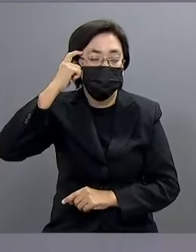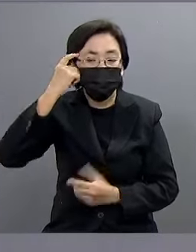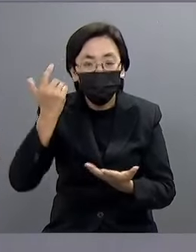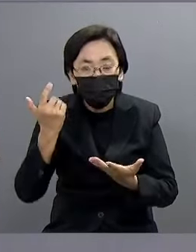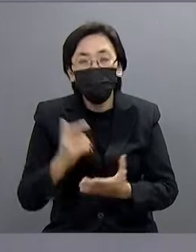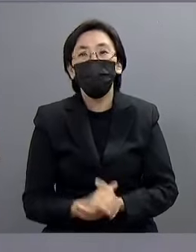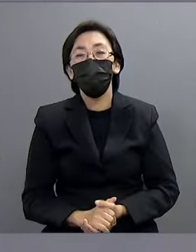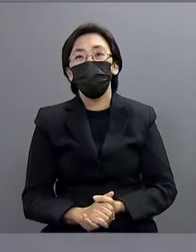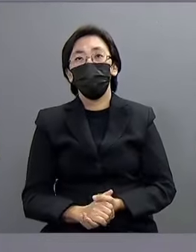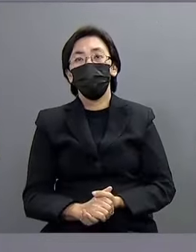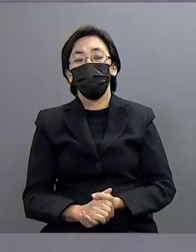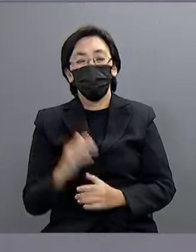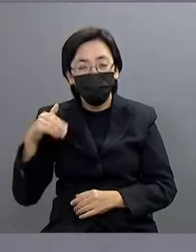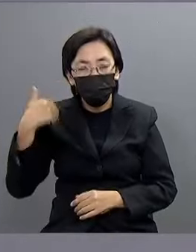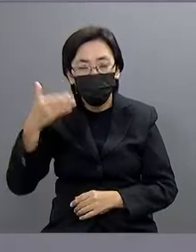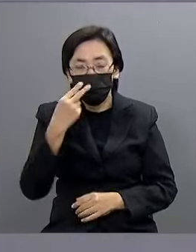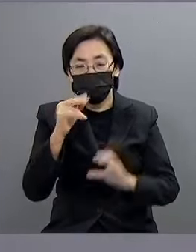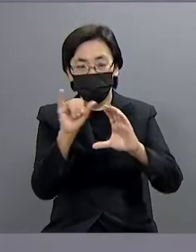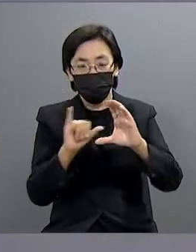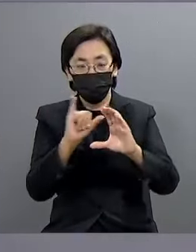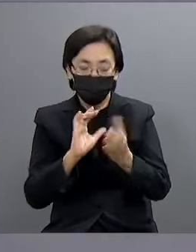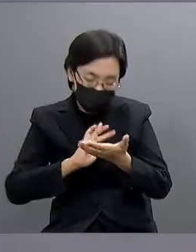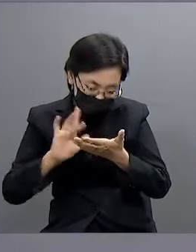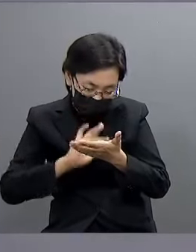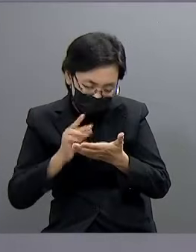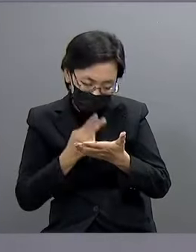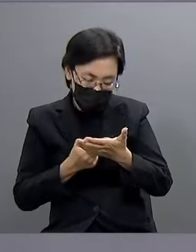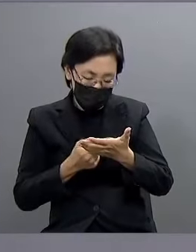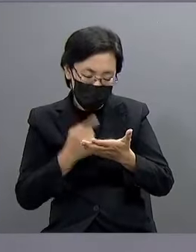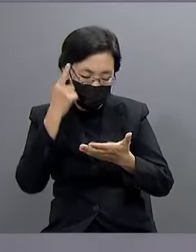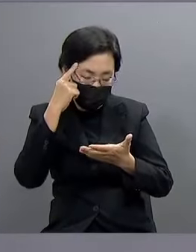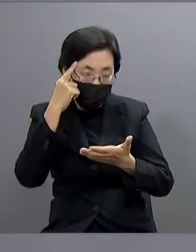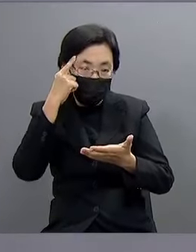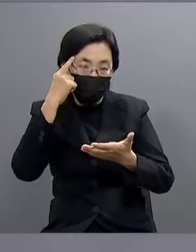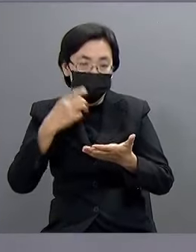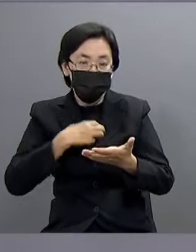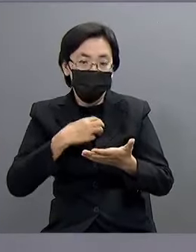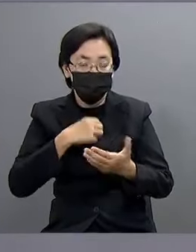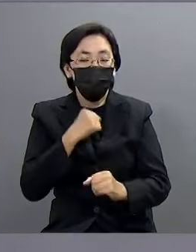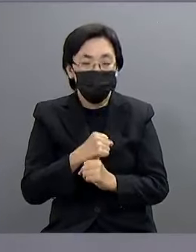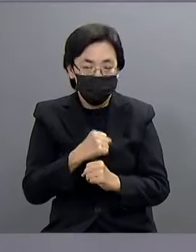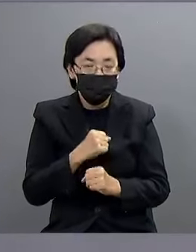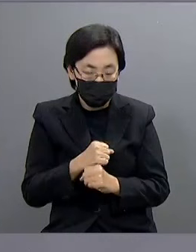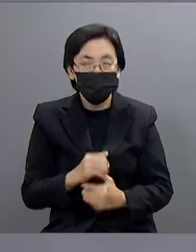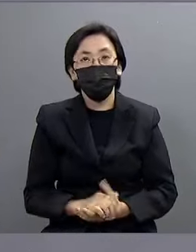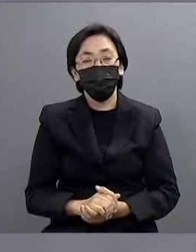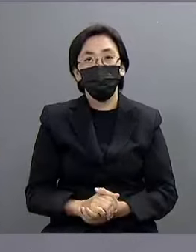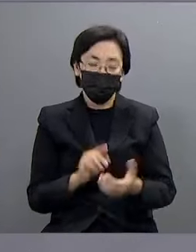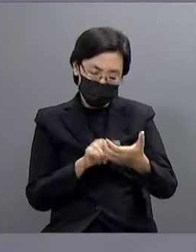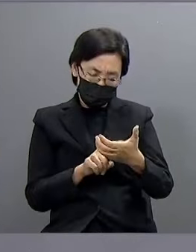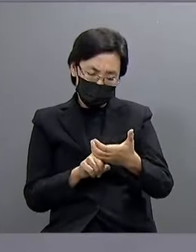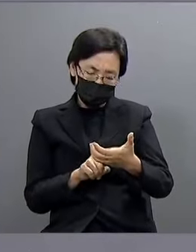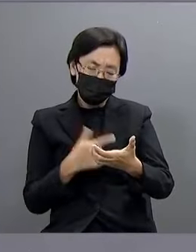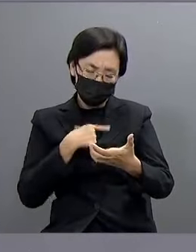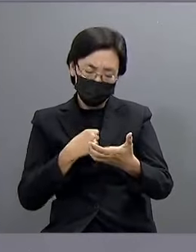วันหนึ่งเบสนั่งดู YouTube แล้วเบสก็เกิดอินสปิเรชันให้กับตัวเองเลยว่าอ๋ออันเนี้ยฉันชอบและฉันอย